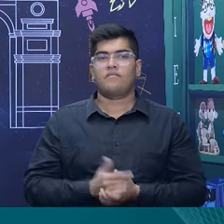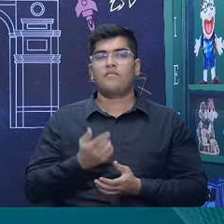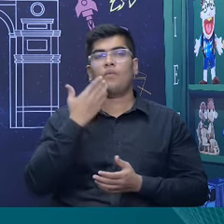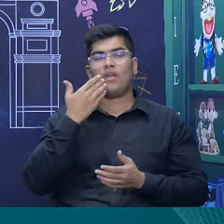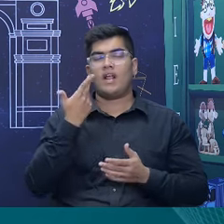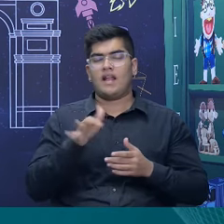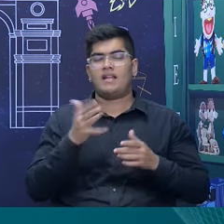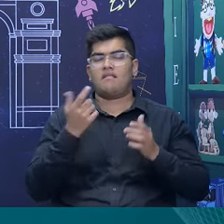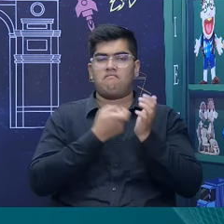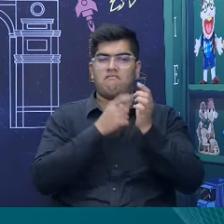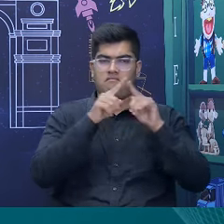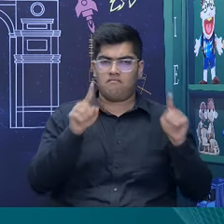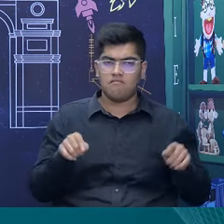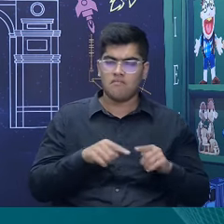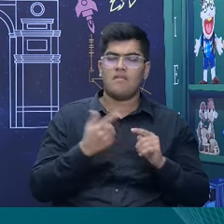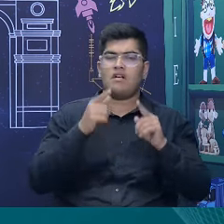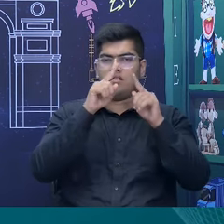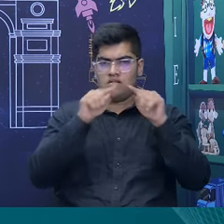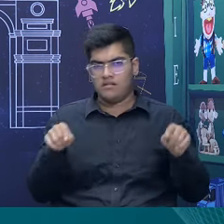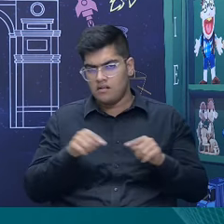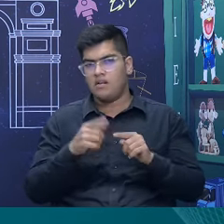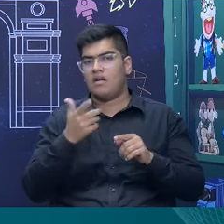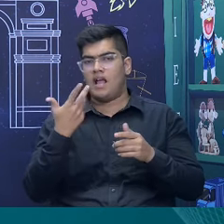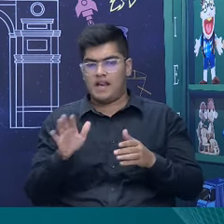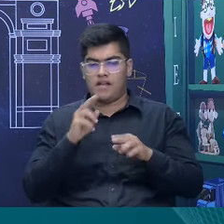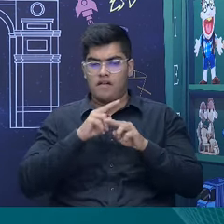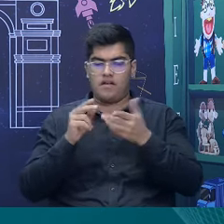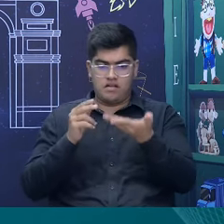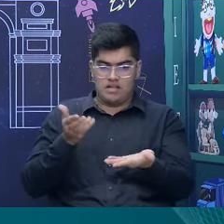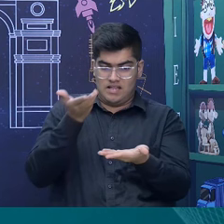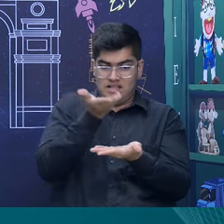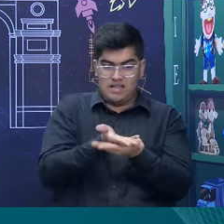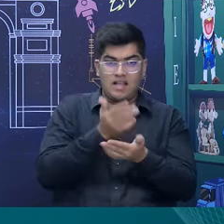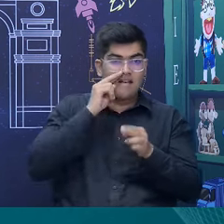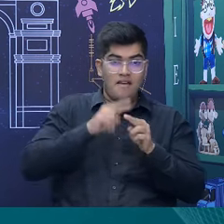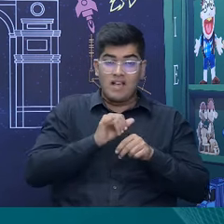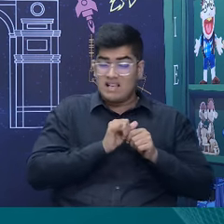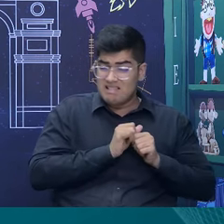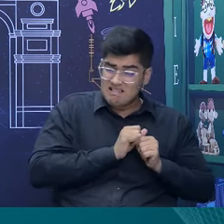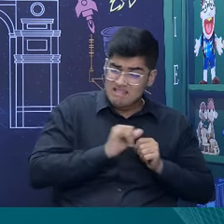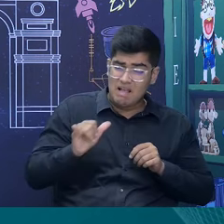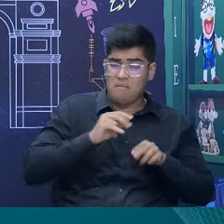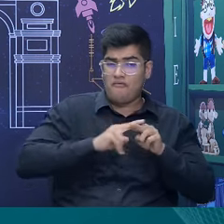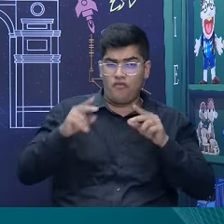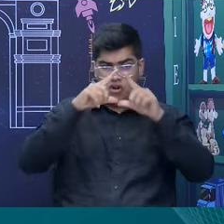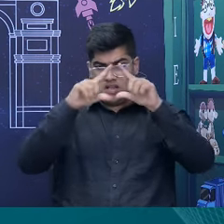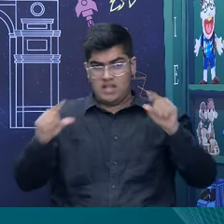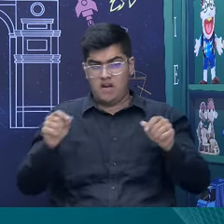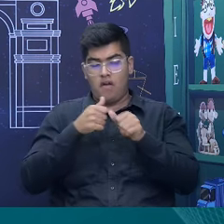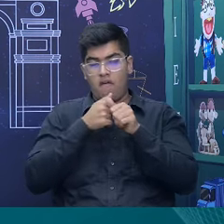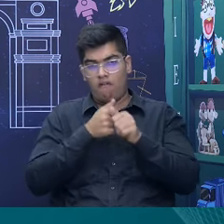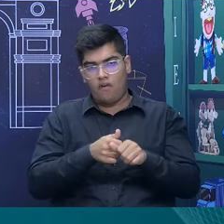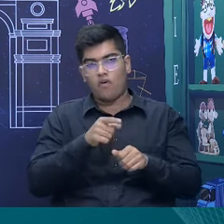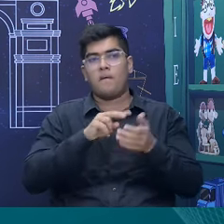आकृति पर रख रहे हैं वो पूरी पूरी ढक ले आपस में बराबर उसके सारे जो साइड्स है कहीं से भी वह बाहर ना दिखे